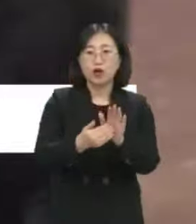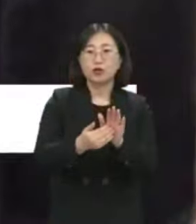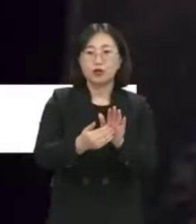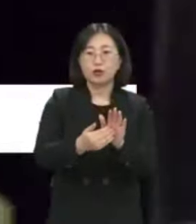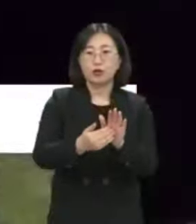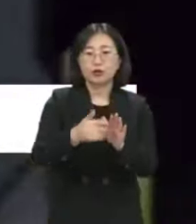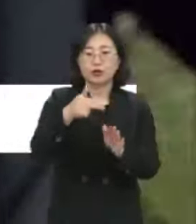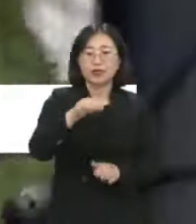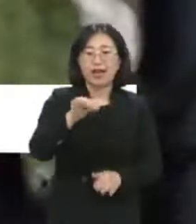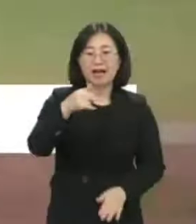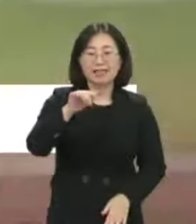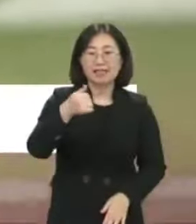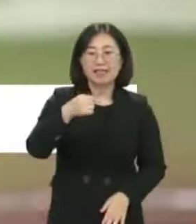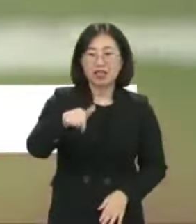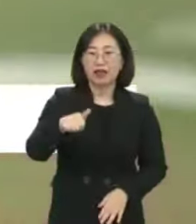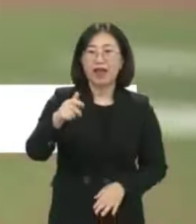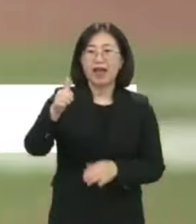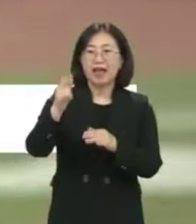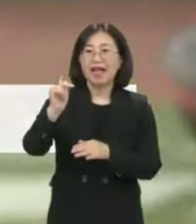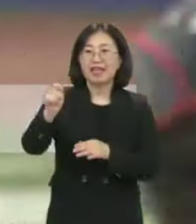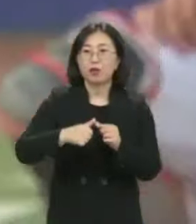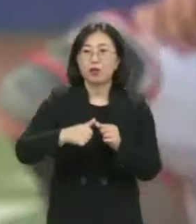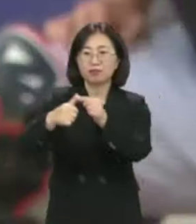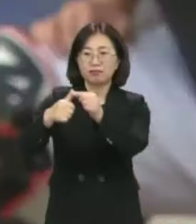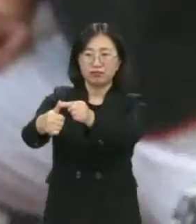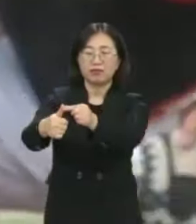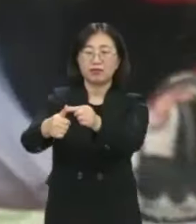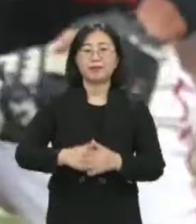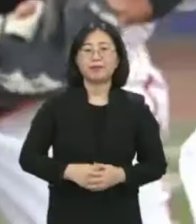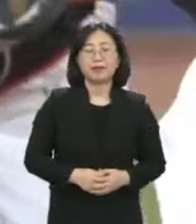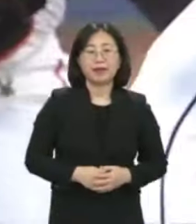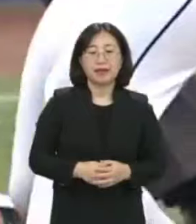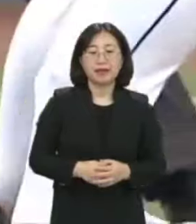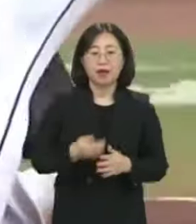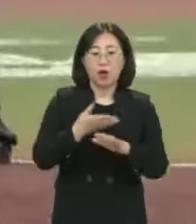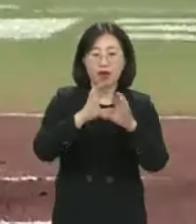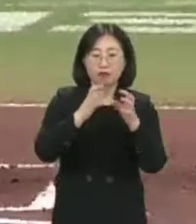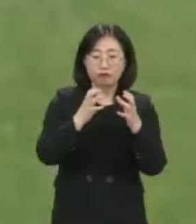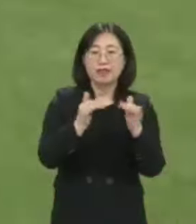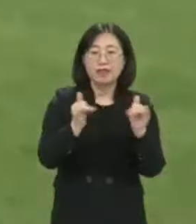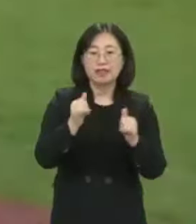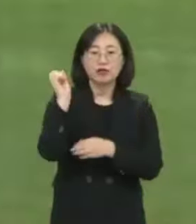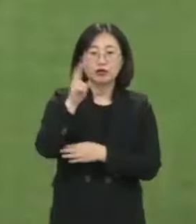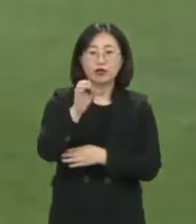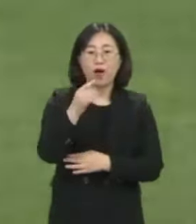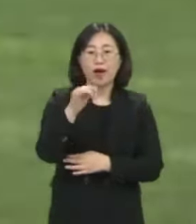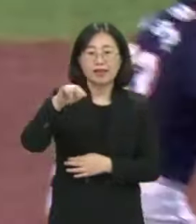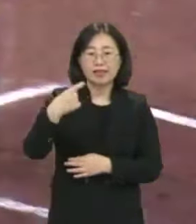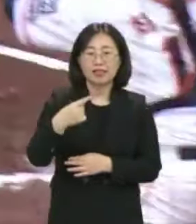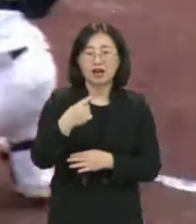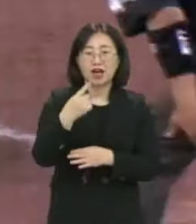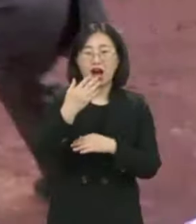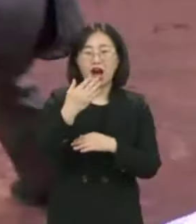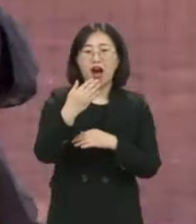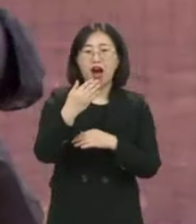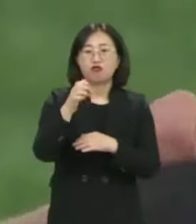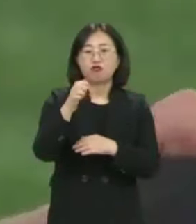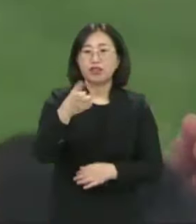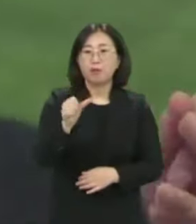내주면 생긴 외야 공백은 과제로 남았습니다 지난주 외국인 투수 와이스와 총액 최대 95만 달러에 재계약한